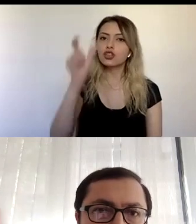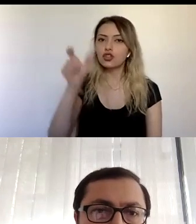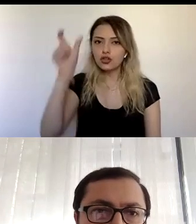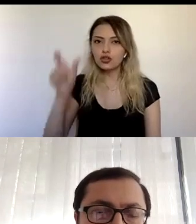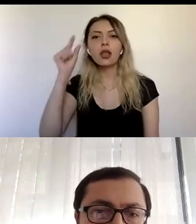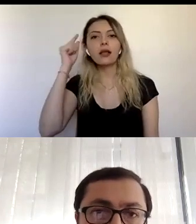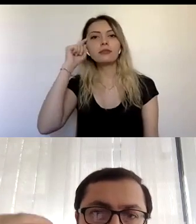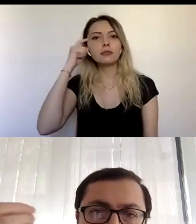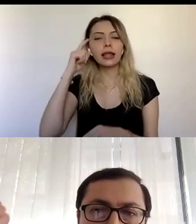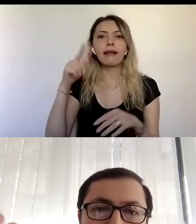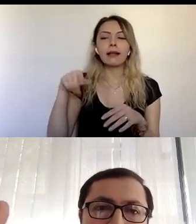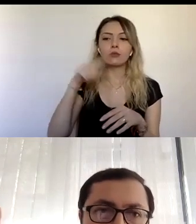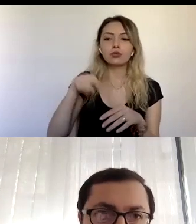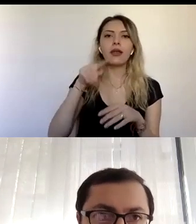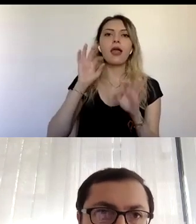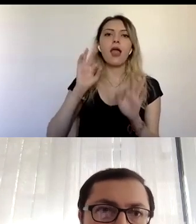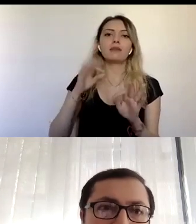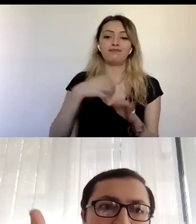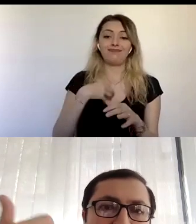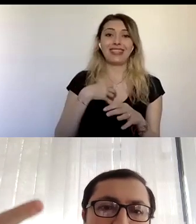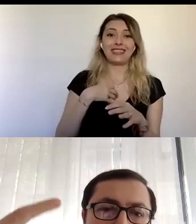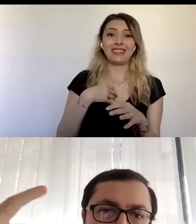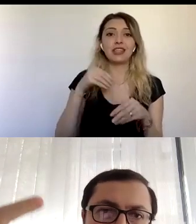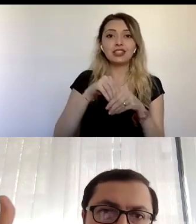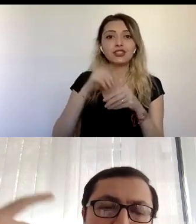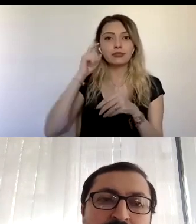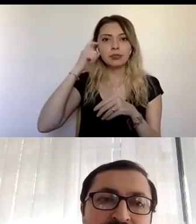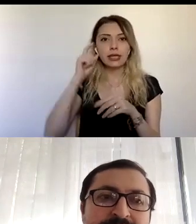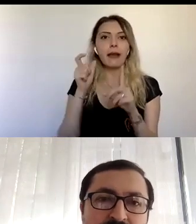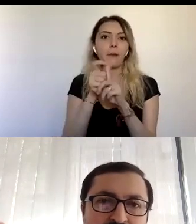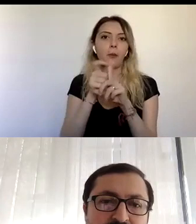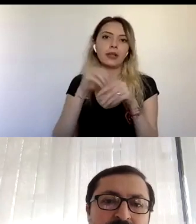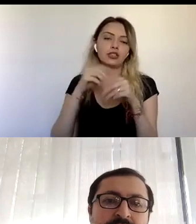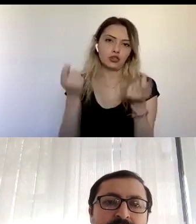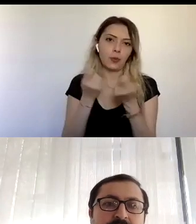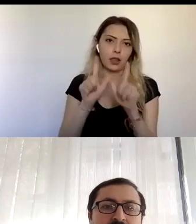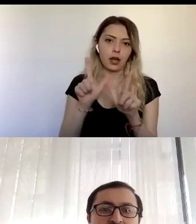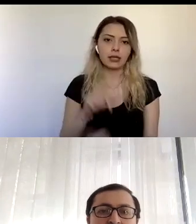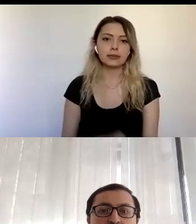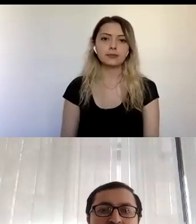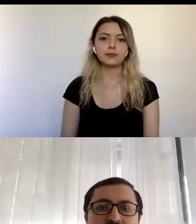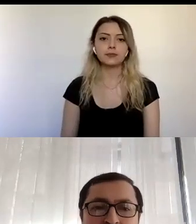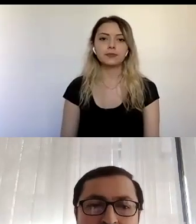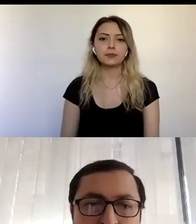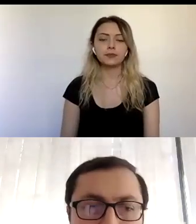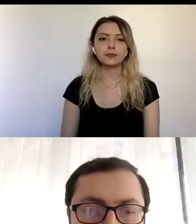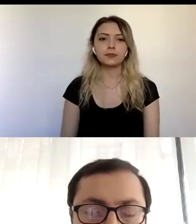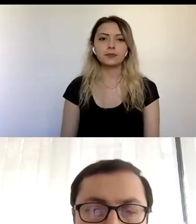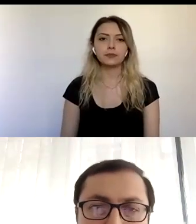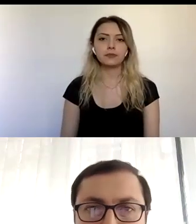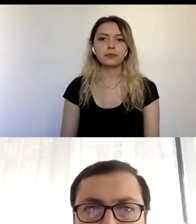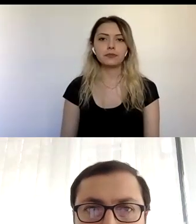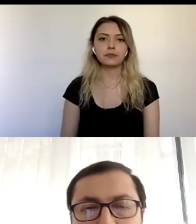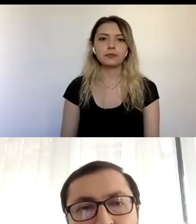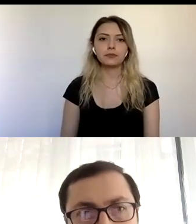birazcık dernek olarak aslında kullanıcıları bilgilendirmek ve bu alanda da güçlendirmeye çalışmak. Ve dolayısıyla yani